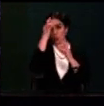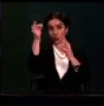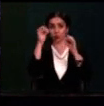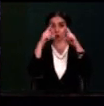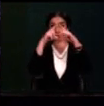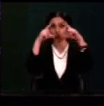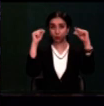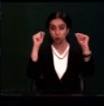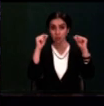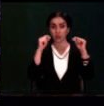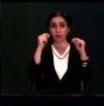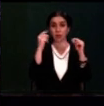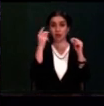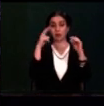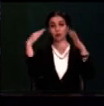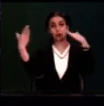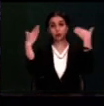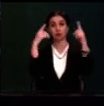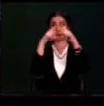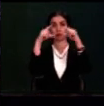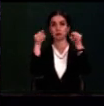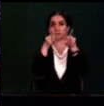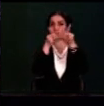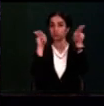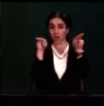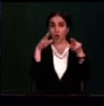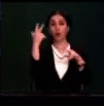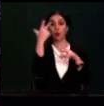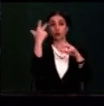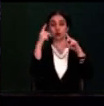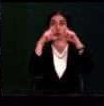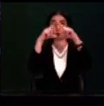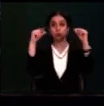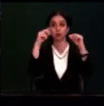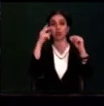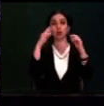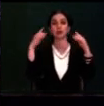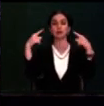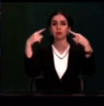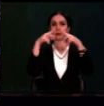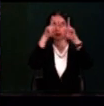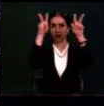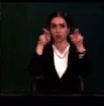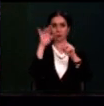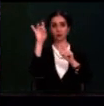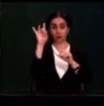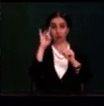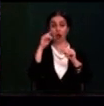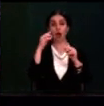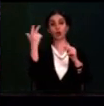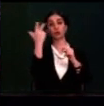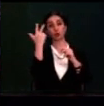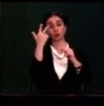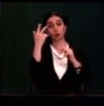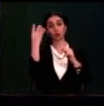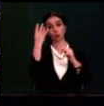ikkinchi uchburchak teng tomonli uchburchak, uchinchi uchburchagimiz teng yonli uchburchak, to'rtinchisi esa